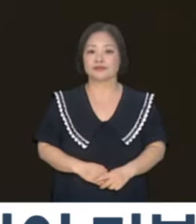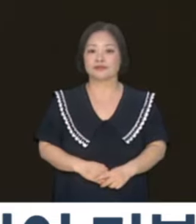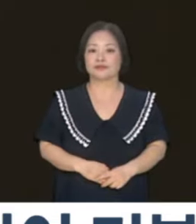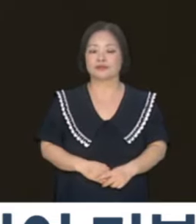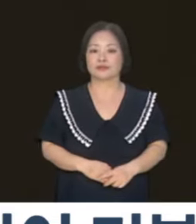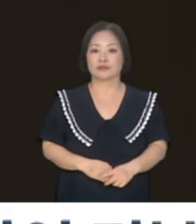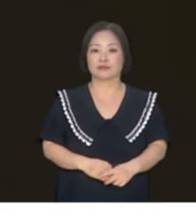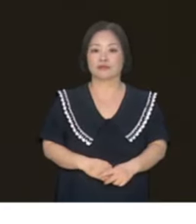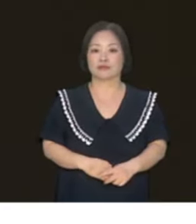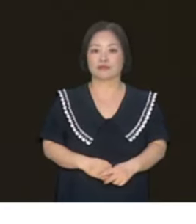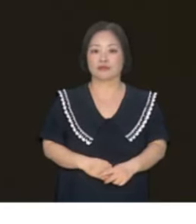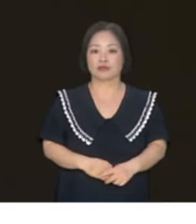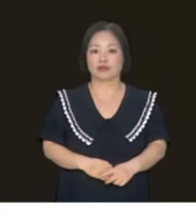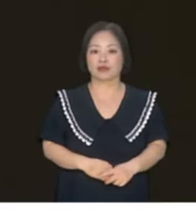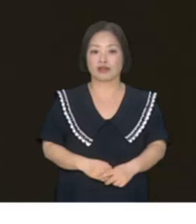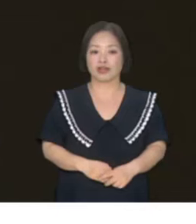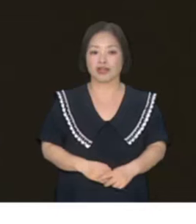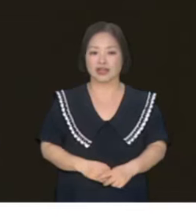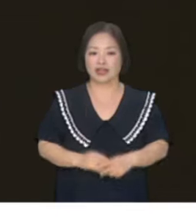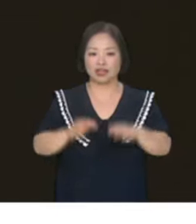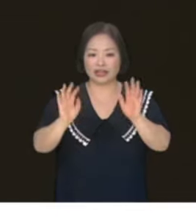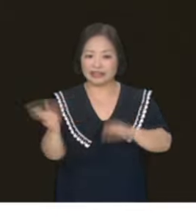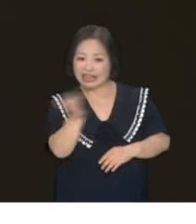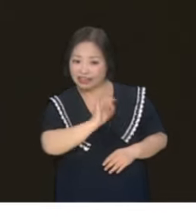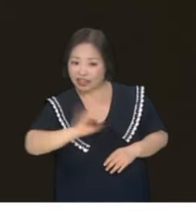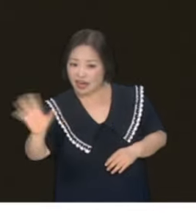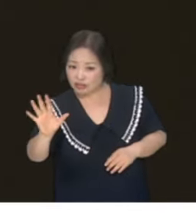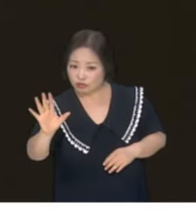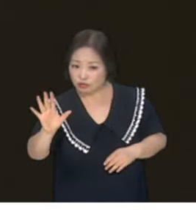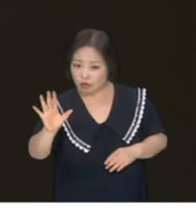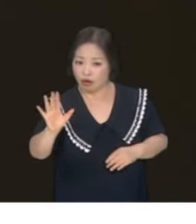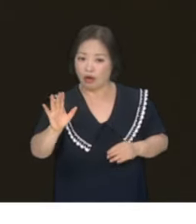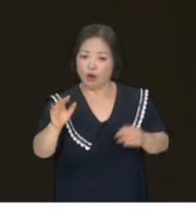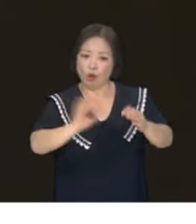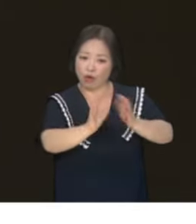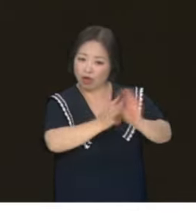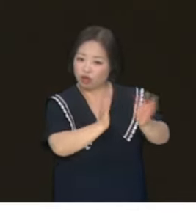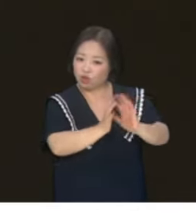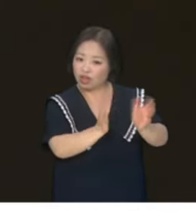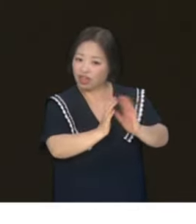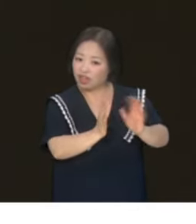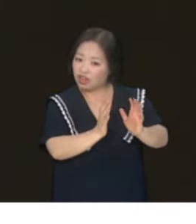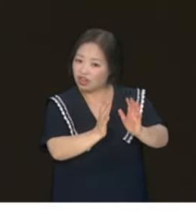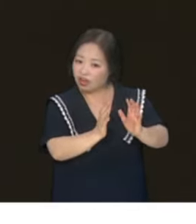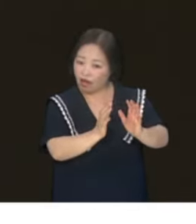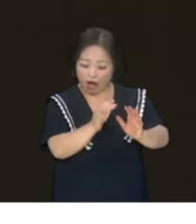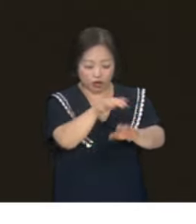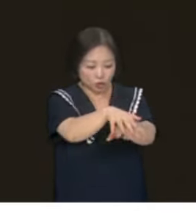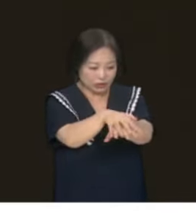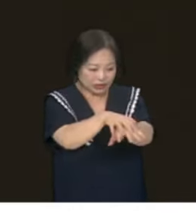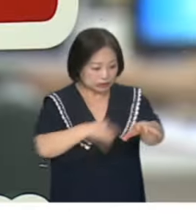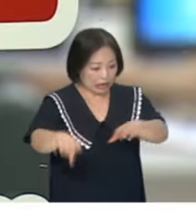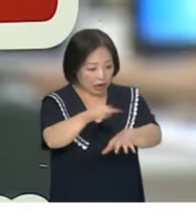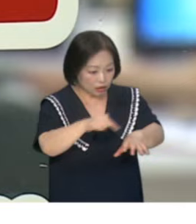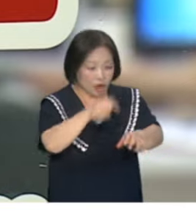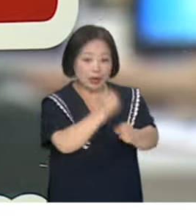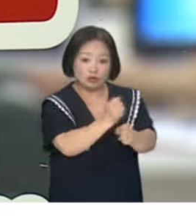단일 대안에 도출해서 의견을 낼 수 있는 구조를 만들어주면 협회 보고 들어오라고 이렇게 얘기하지 않아도 알아서 들어갈